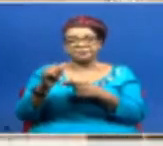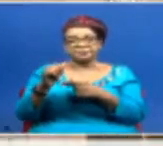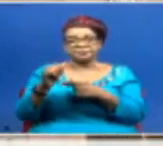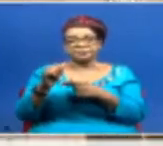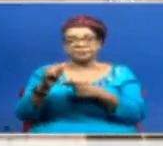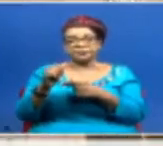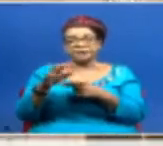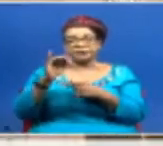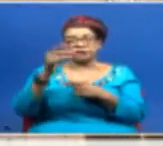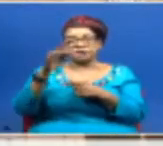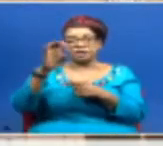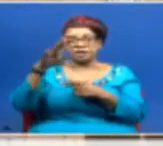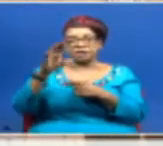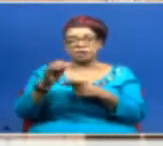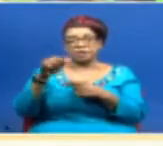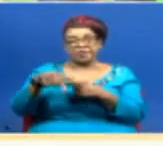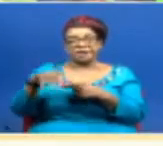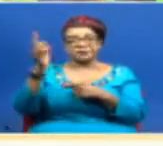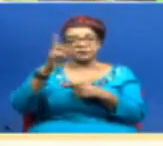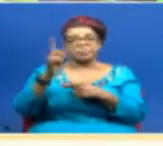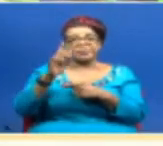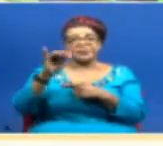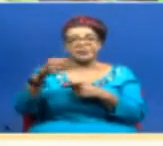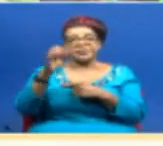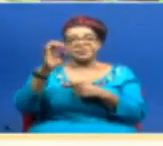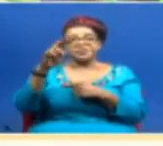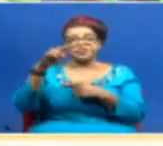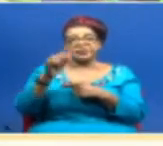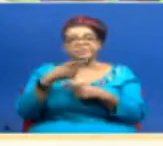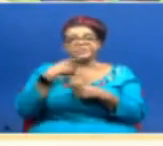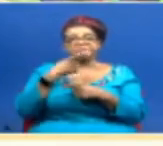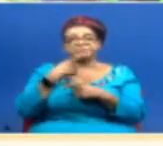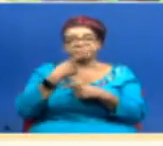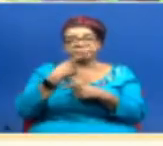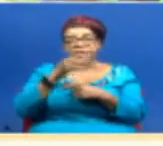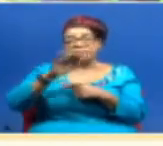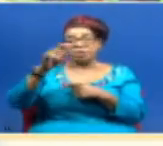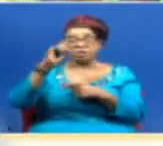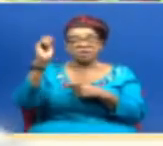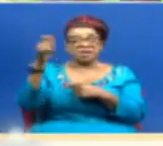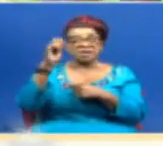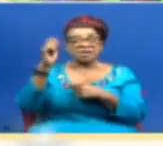hapa nairobi nj yanga amesis tiza kuwa jamii ya